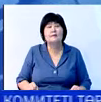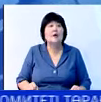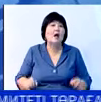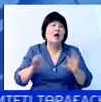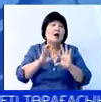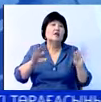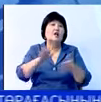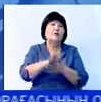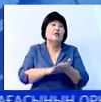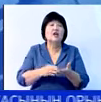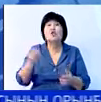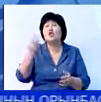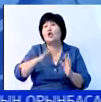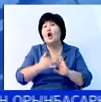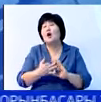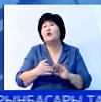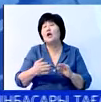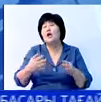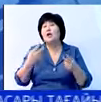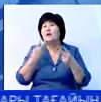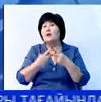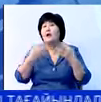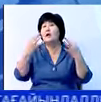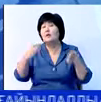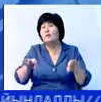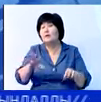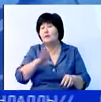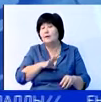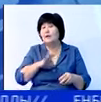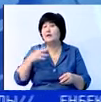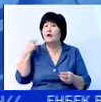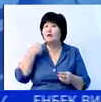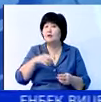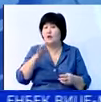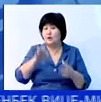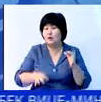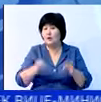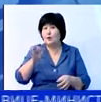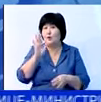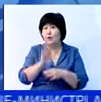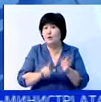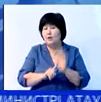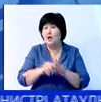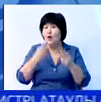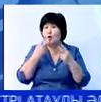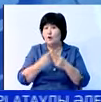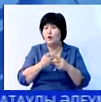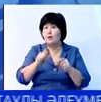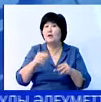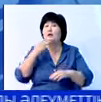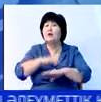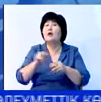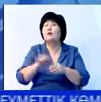Шығарылым жалғастырамыз. Шел ауданында бас бостандығынан шектеу жазасымен сотталған азаматқа қатысты сот үкімі шықты. Түрмеде тәртібі түзелді